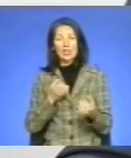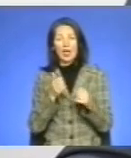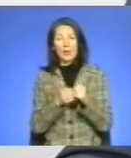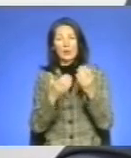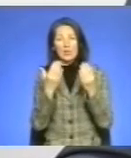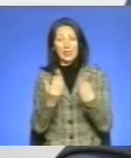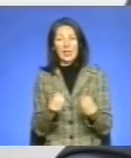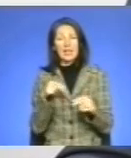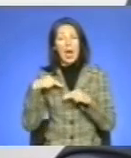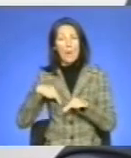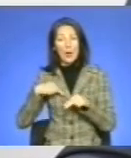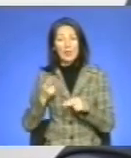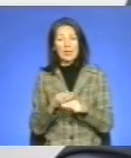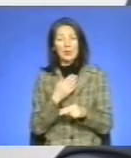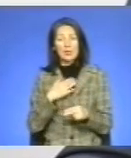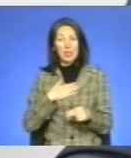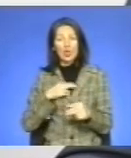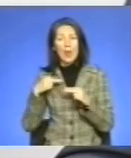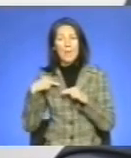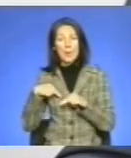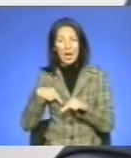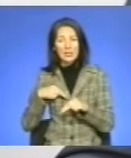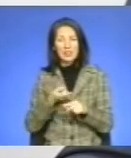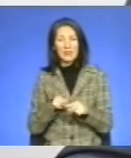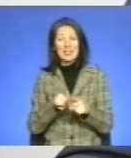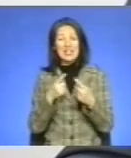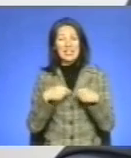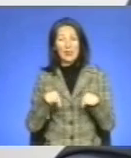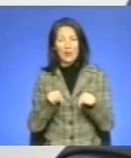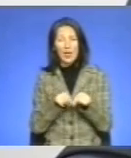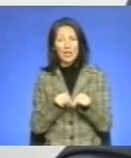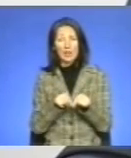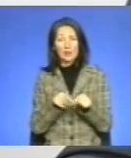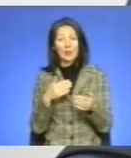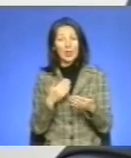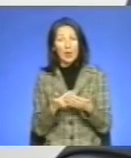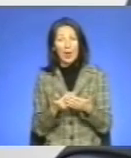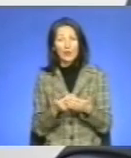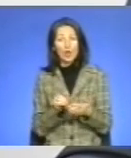праця, без нашої повсякденної праці в цій сфері, ну, напевно, що